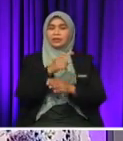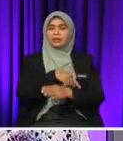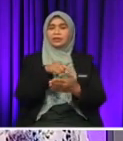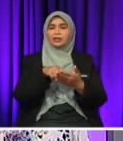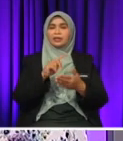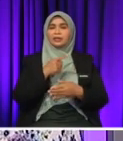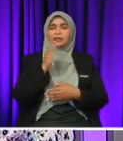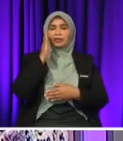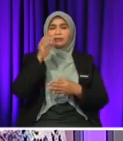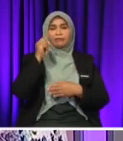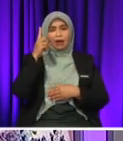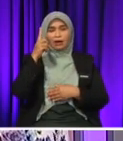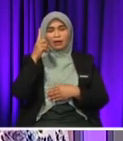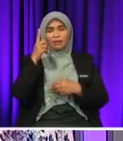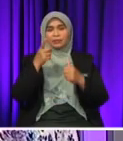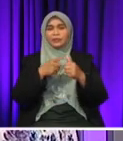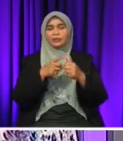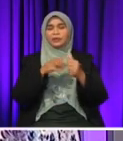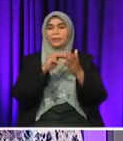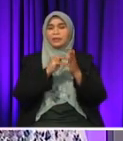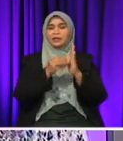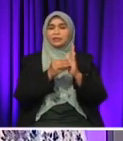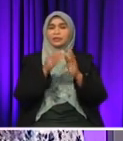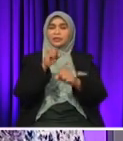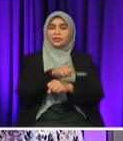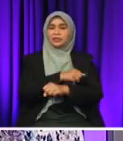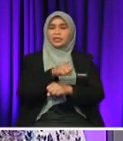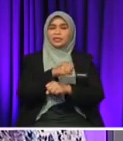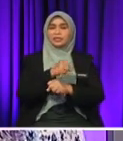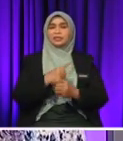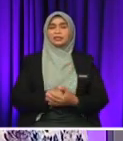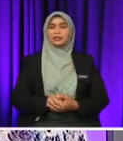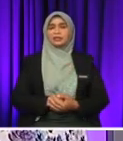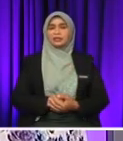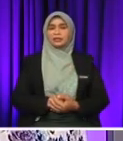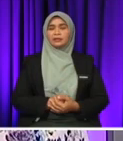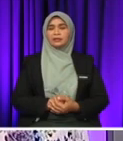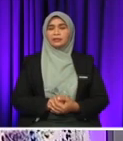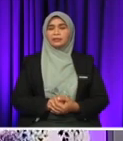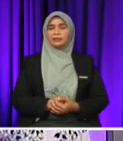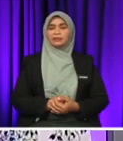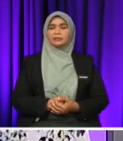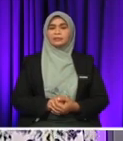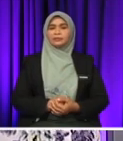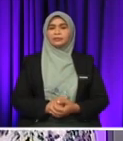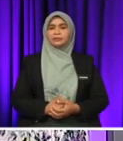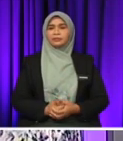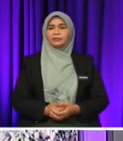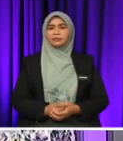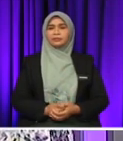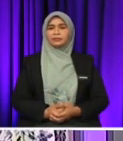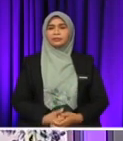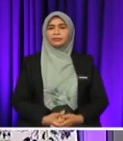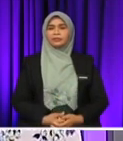kita akan memahami dahulu maksud saja sebelum kita pergi ke pada bagian Element sastra yang lain